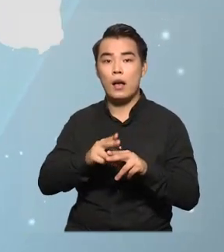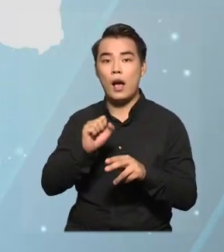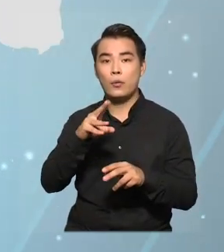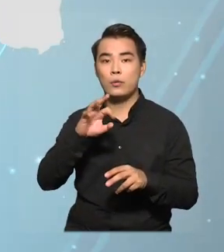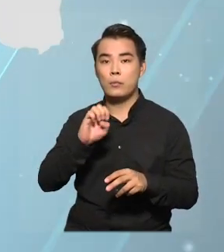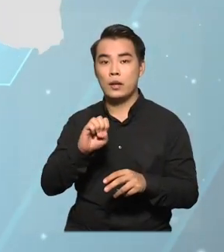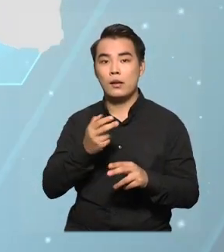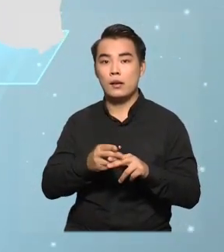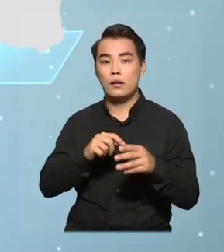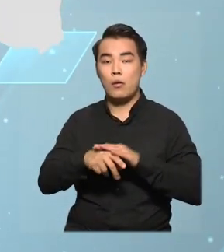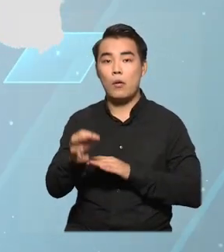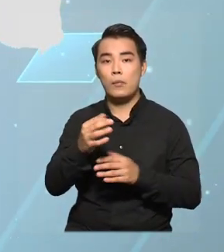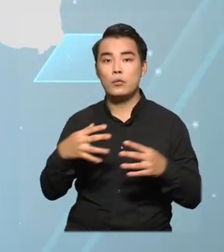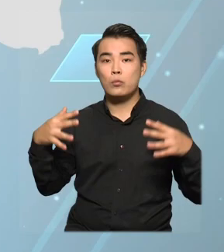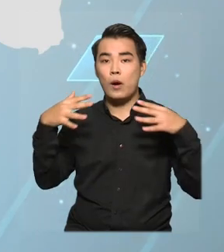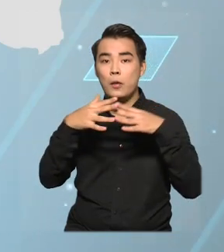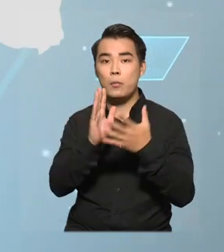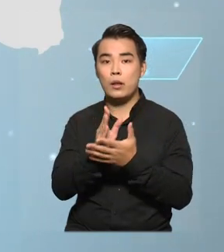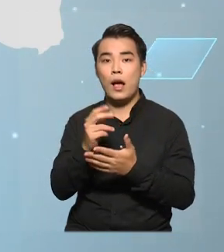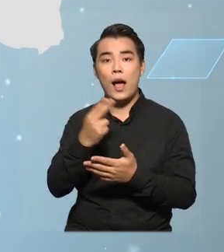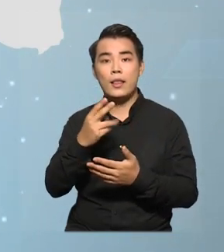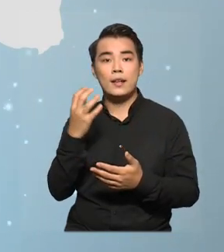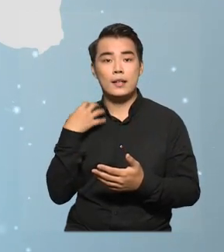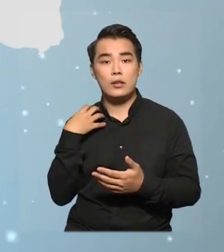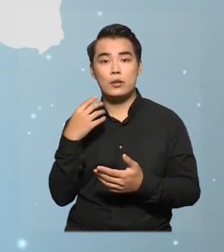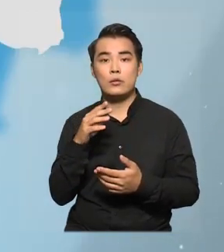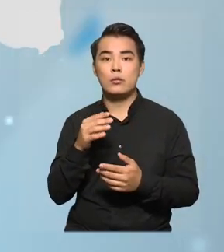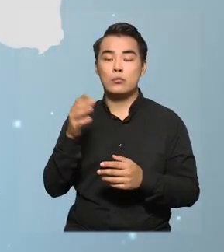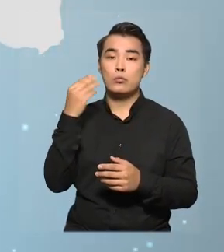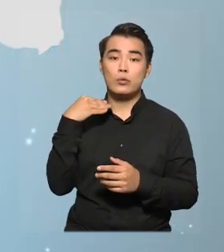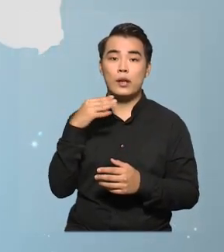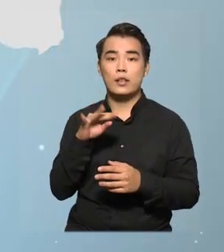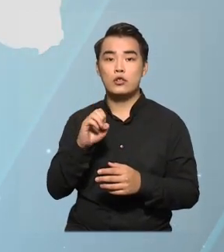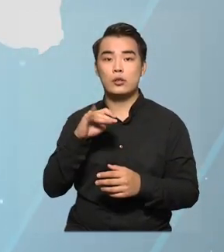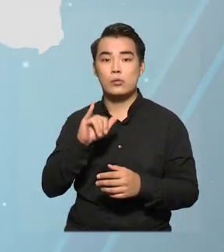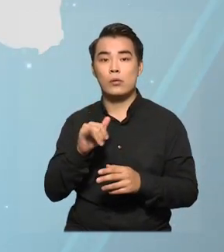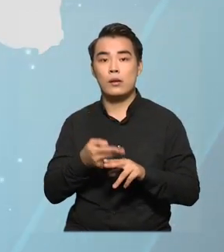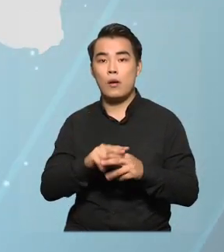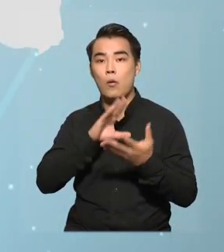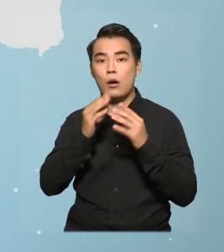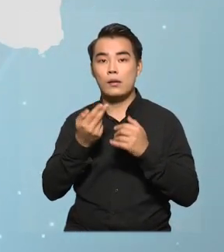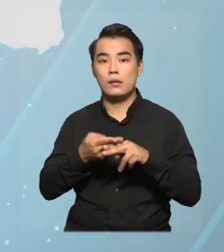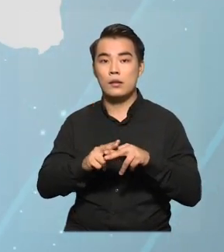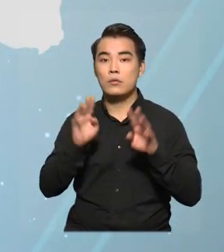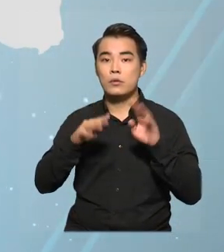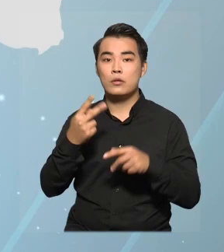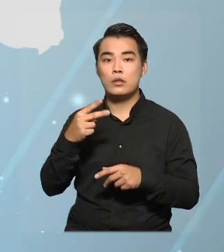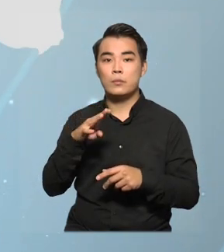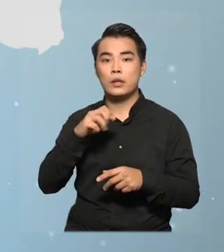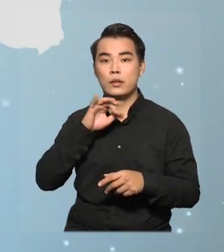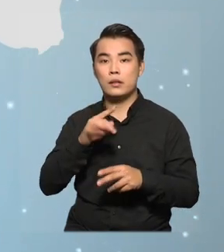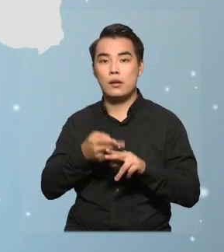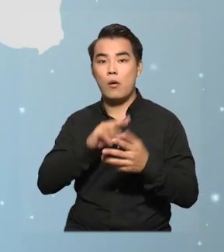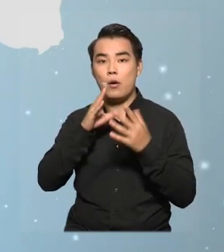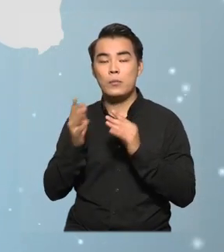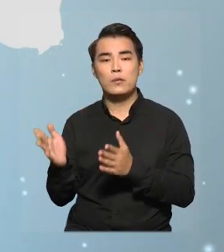Ақтөбе облыстарын тұман басады. Ал Астана, Қызылорда, Түркістан және Жетісу аймақтарында екпіні секундына 20 метрге дейін